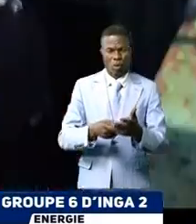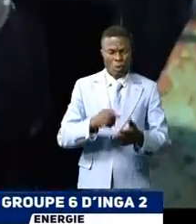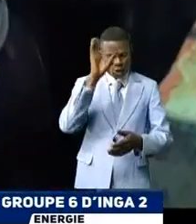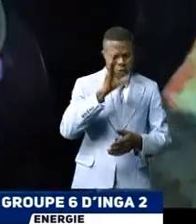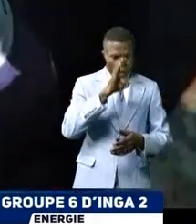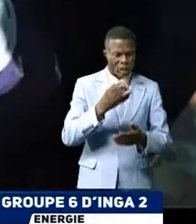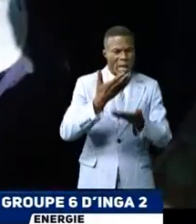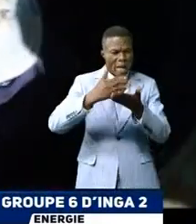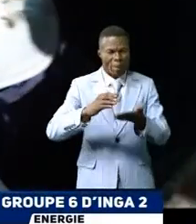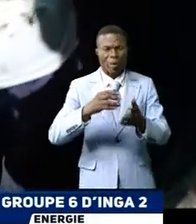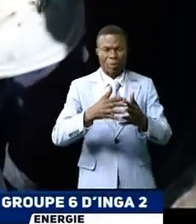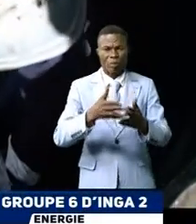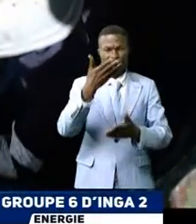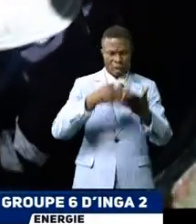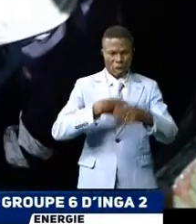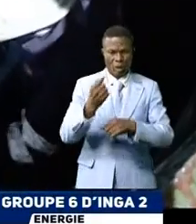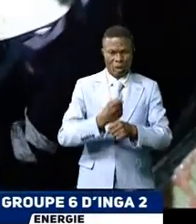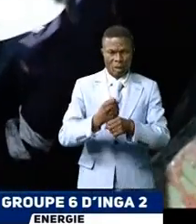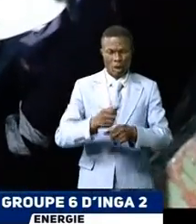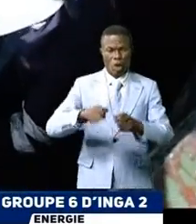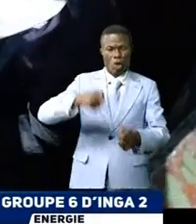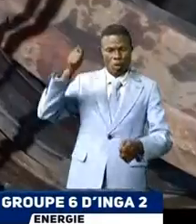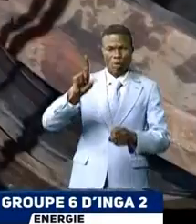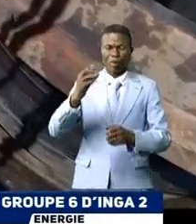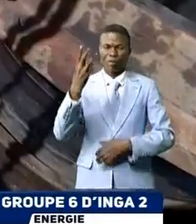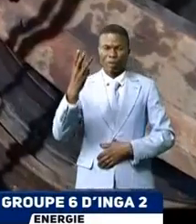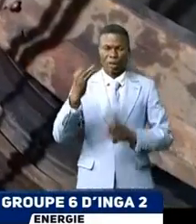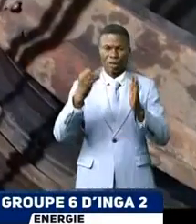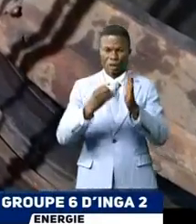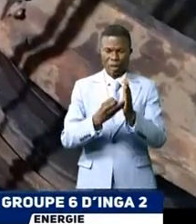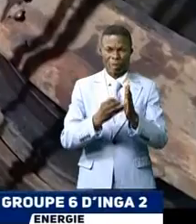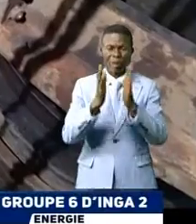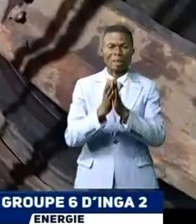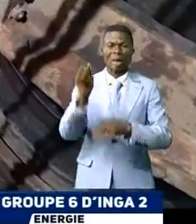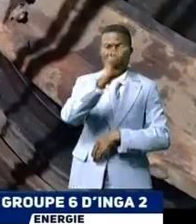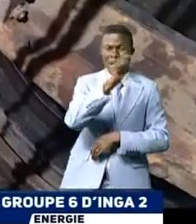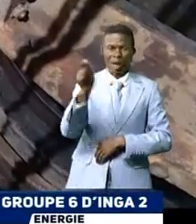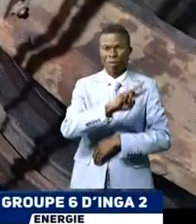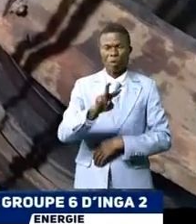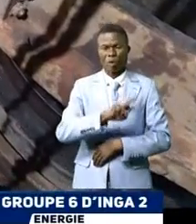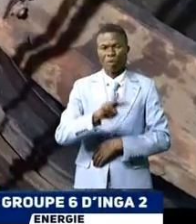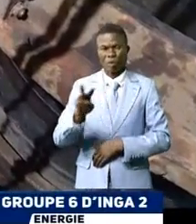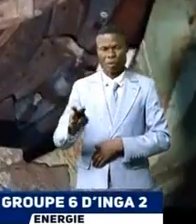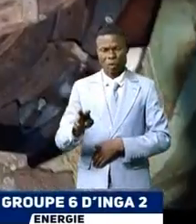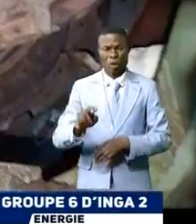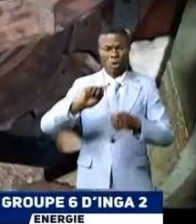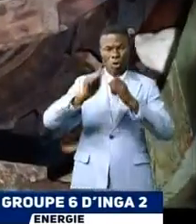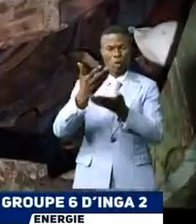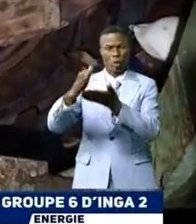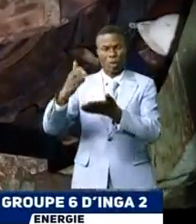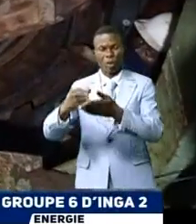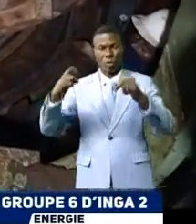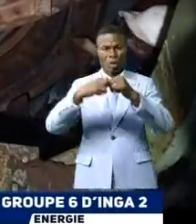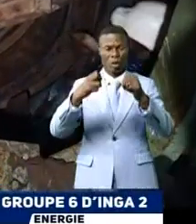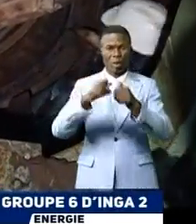pièce-là. Malgré la remise en service du G23 le dimanche 10 avril 2022, les réseaux de distribution de la